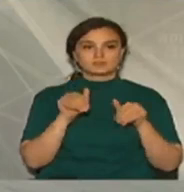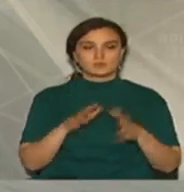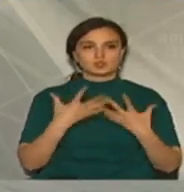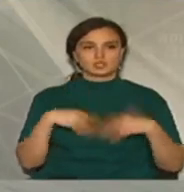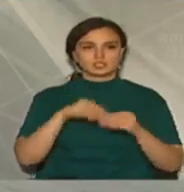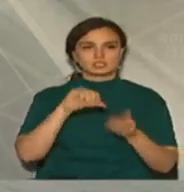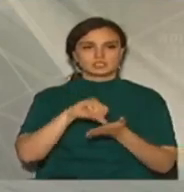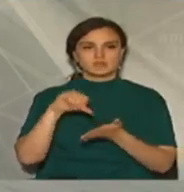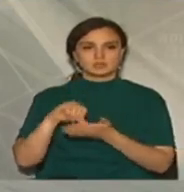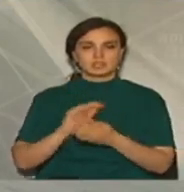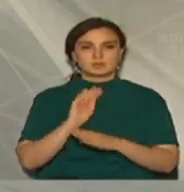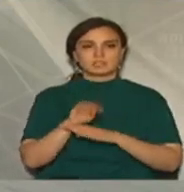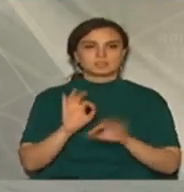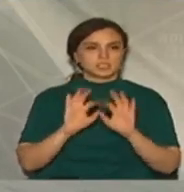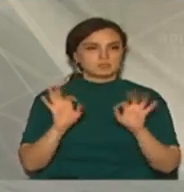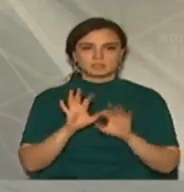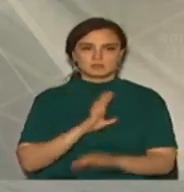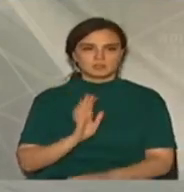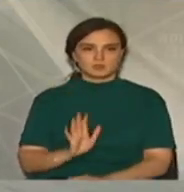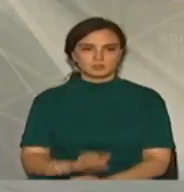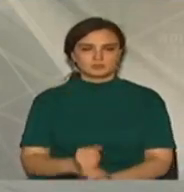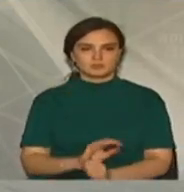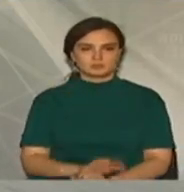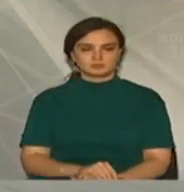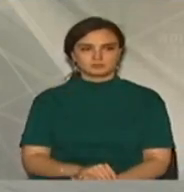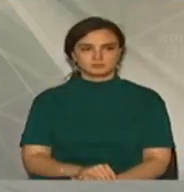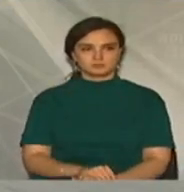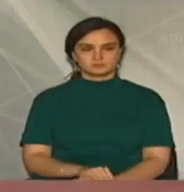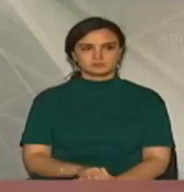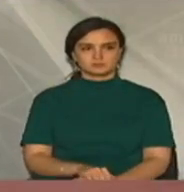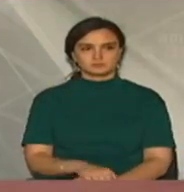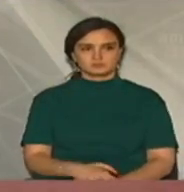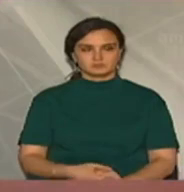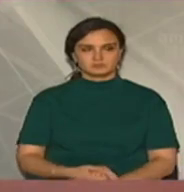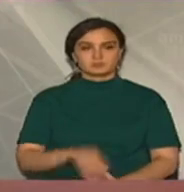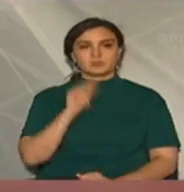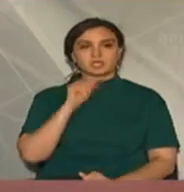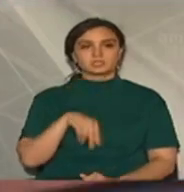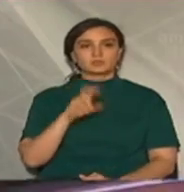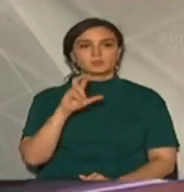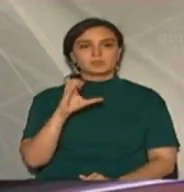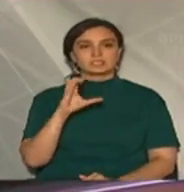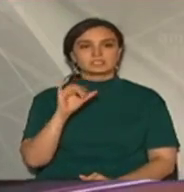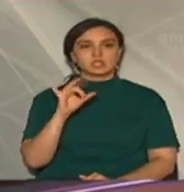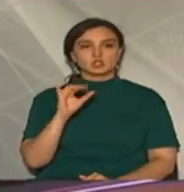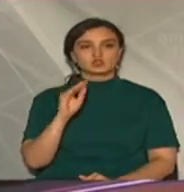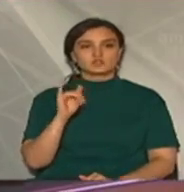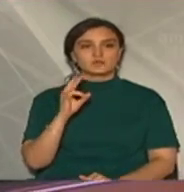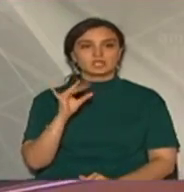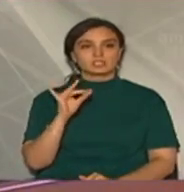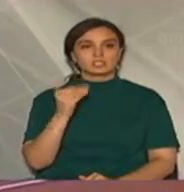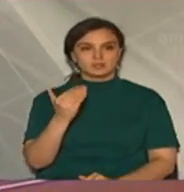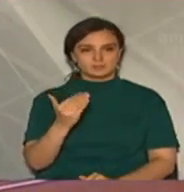ოჯახის წევრებს დამატებითი განმარტება აღარ გაუკეთებიათ. ბრალდებულ ბესარიონ ჟვანიას მიმართ აღკვეთის